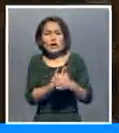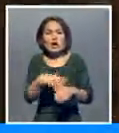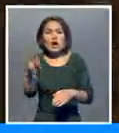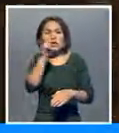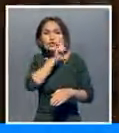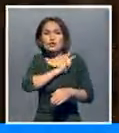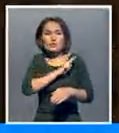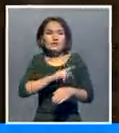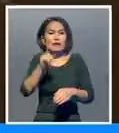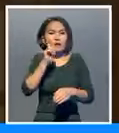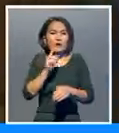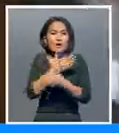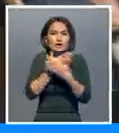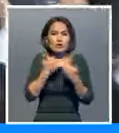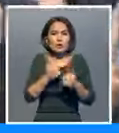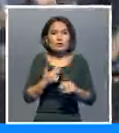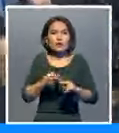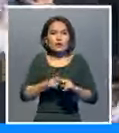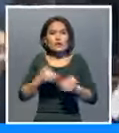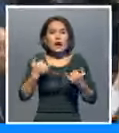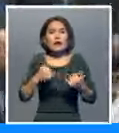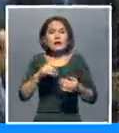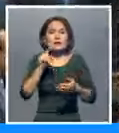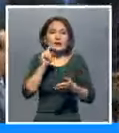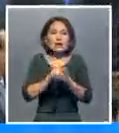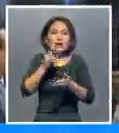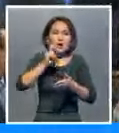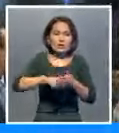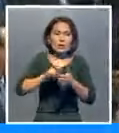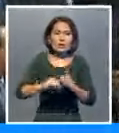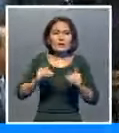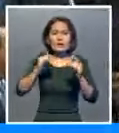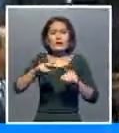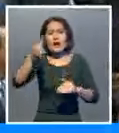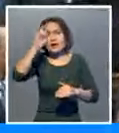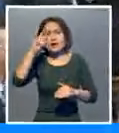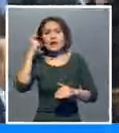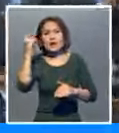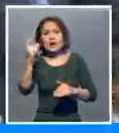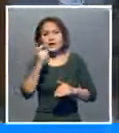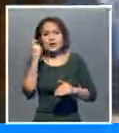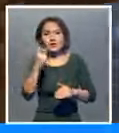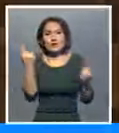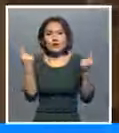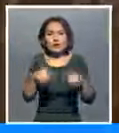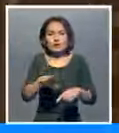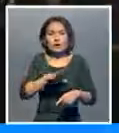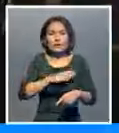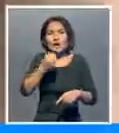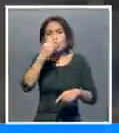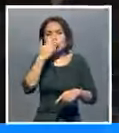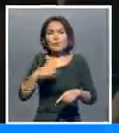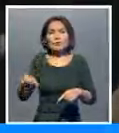мандат алғысы келеді. Айта кетсек, Абэ 1990-да тұтынушылық салықты көтеремін деп ел экономикасын құлдыратып алды. Жапондықтардың көпшілігі